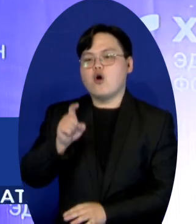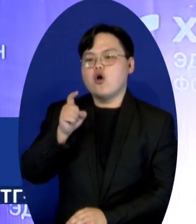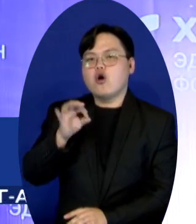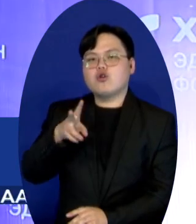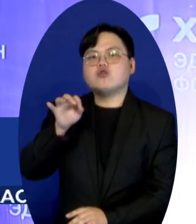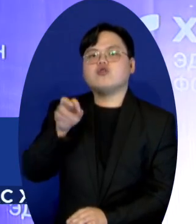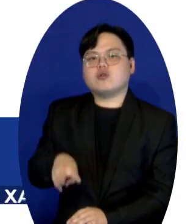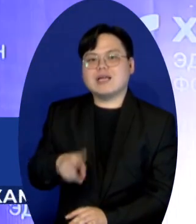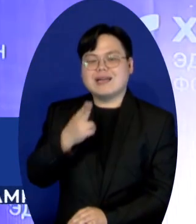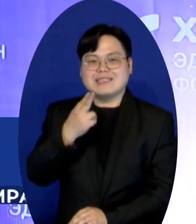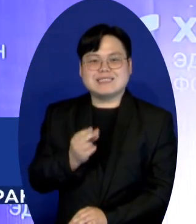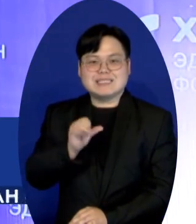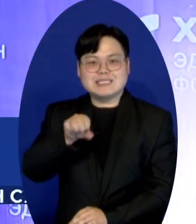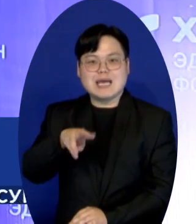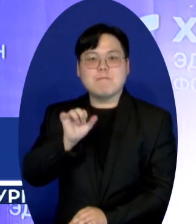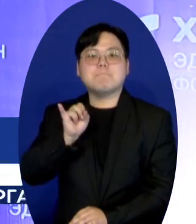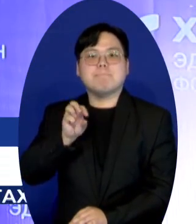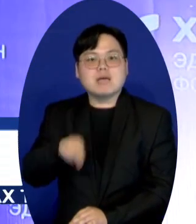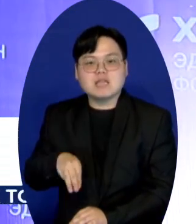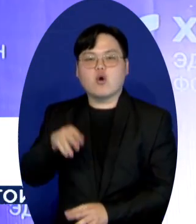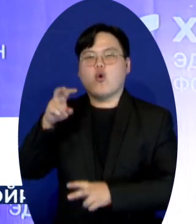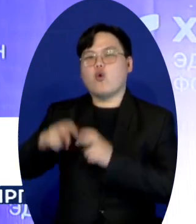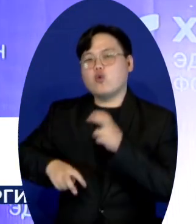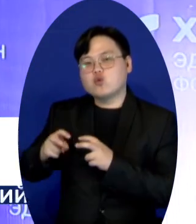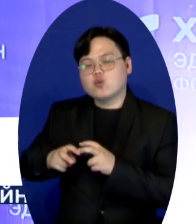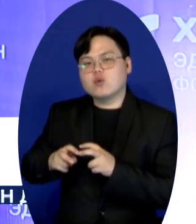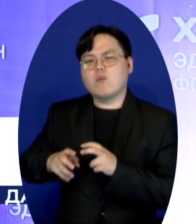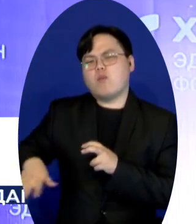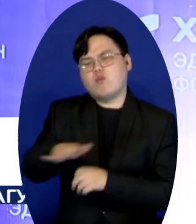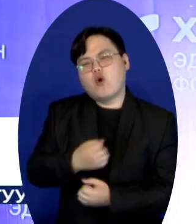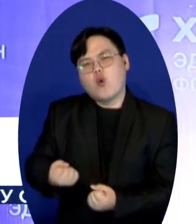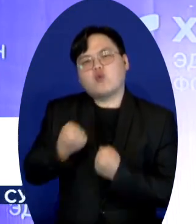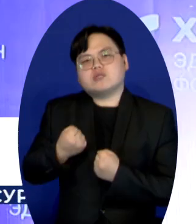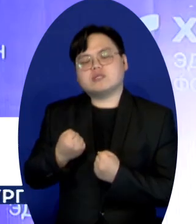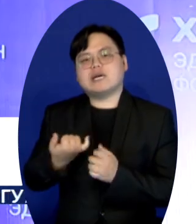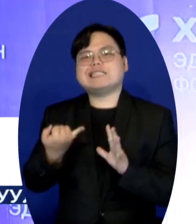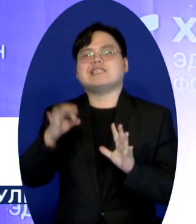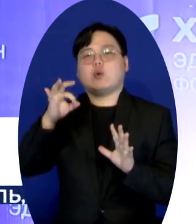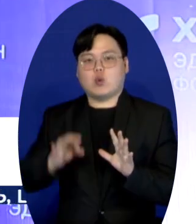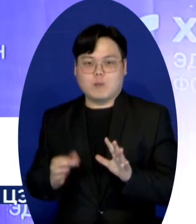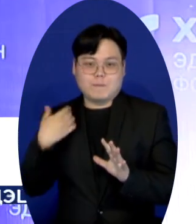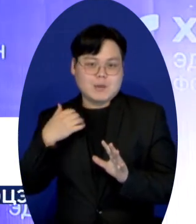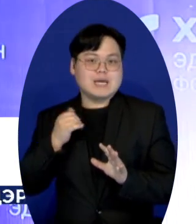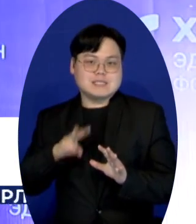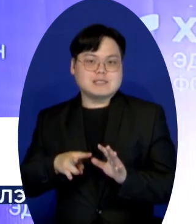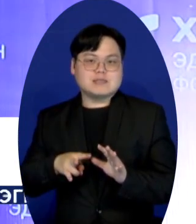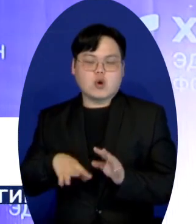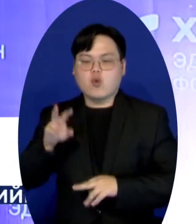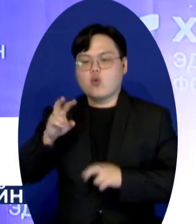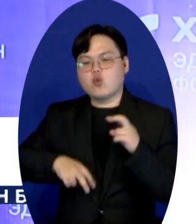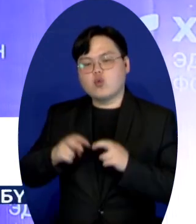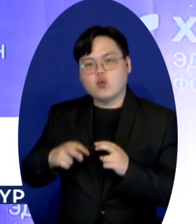жохон үйлдвэрлэхэд бол нийт хүчин чадлынхаа тодорхой хувьд 60% үйл ажиллагаа явуулдаг гэсэн бол энийг магадгүй